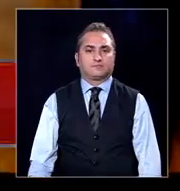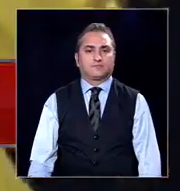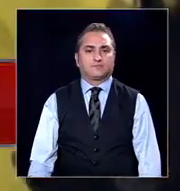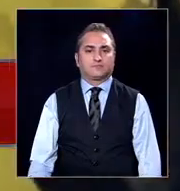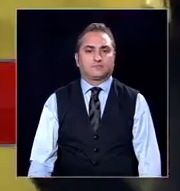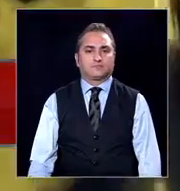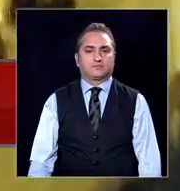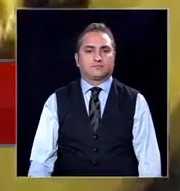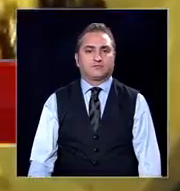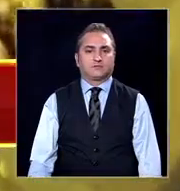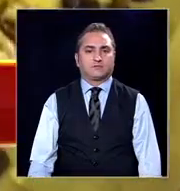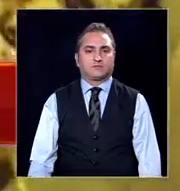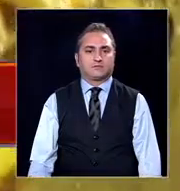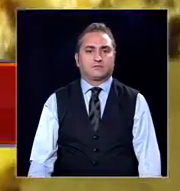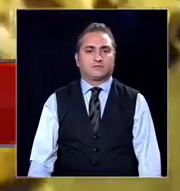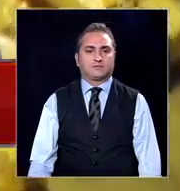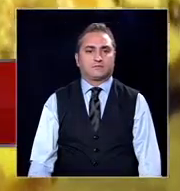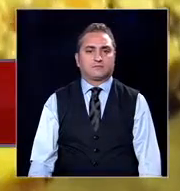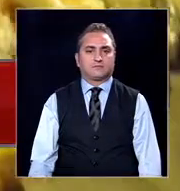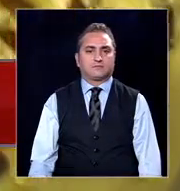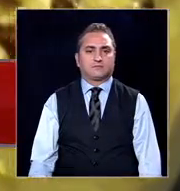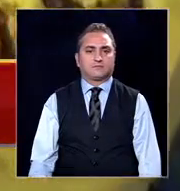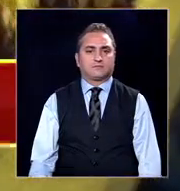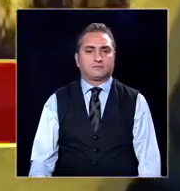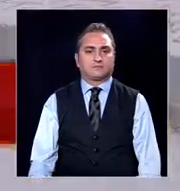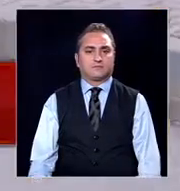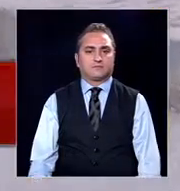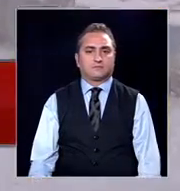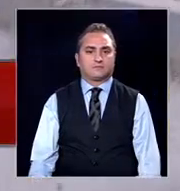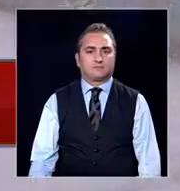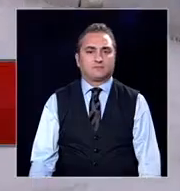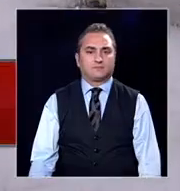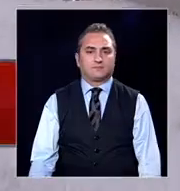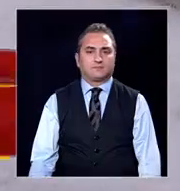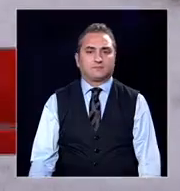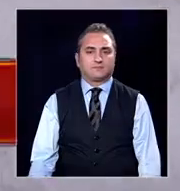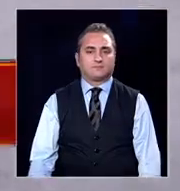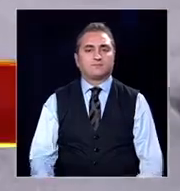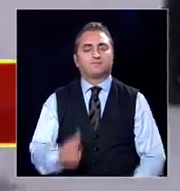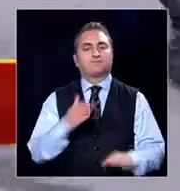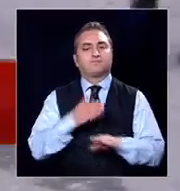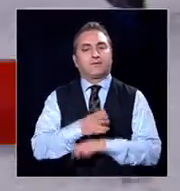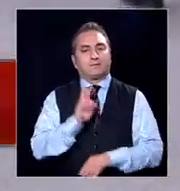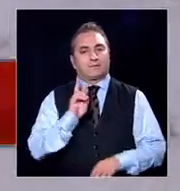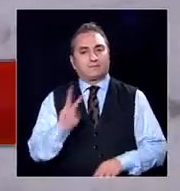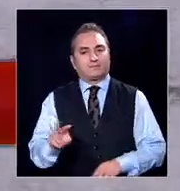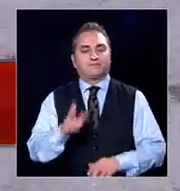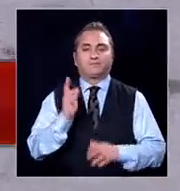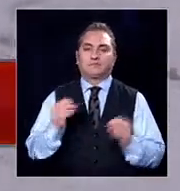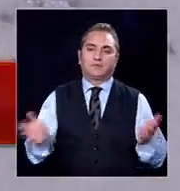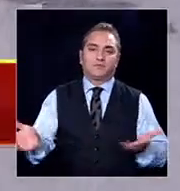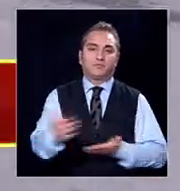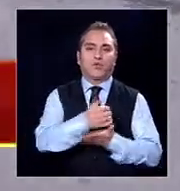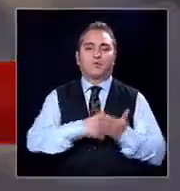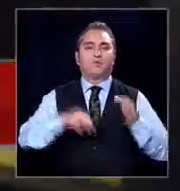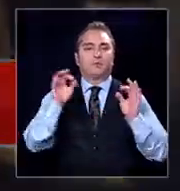henüz. Ekmekler taptazecekti. Yani düşün ben bile aldım eve götürdüm. Ekmekleri gören çevre sakinleri hemen onları toplamaya başladı